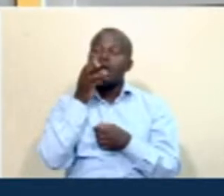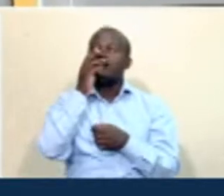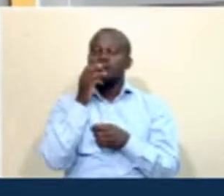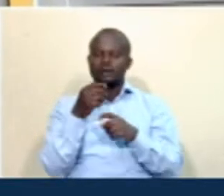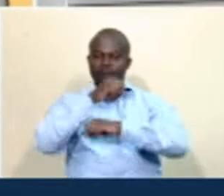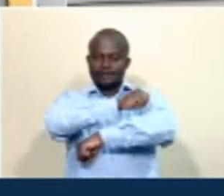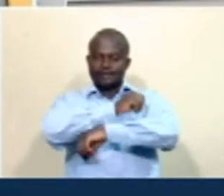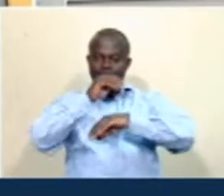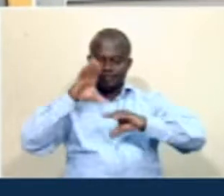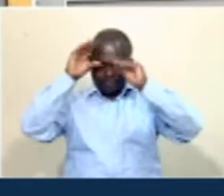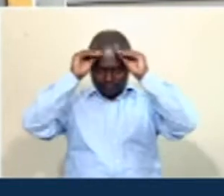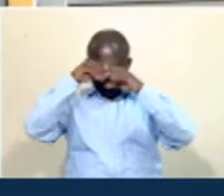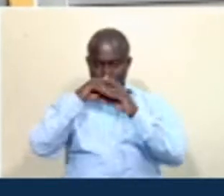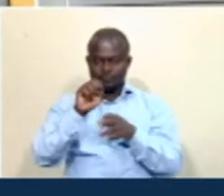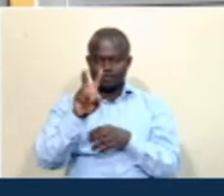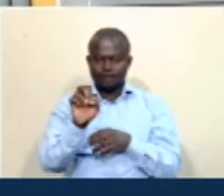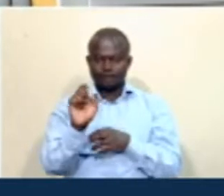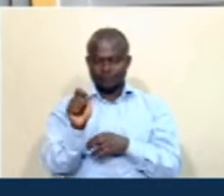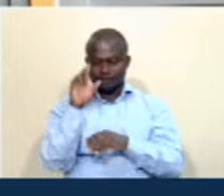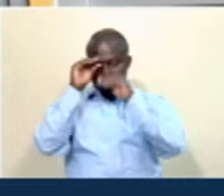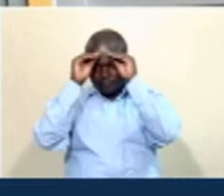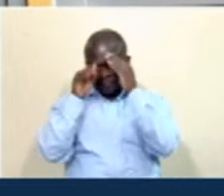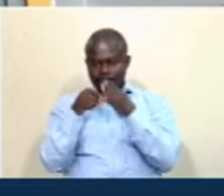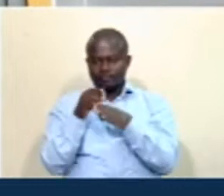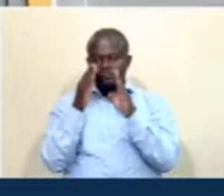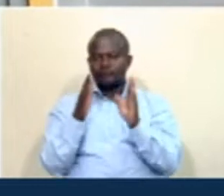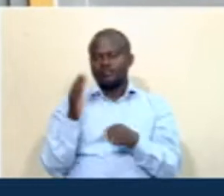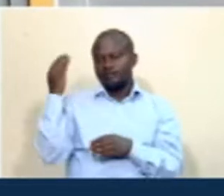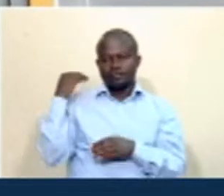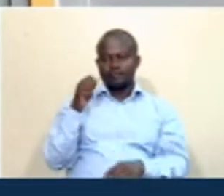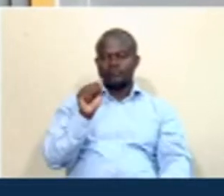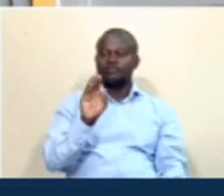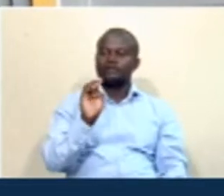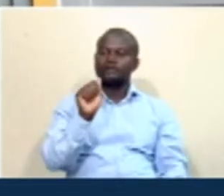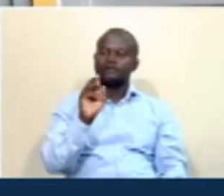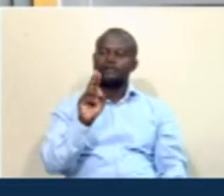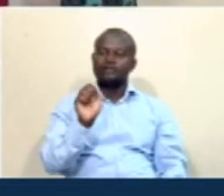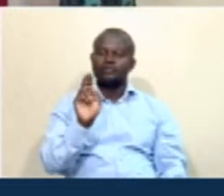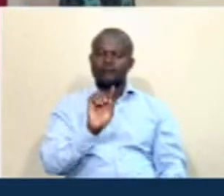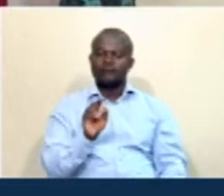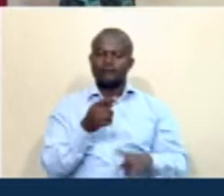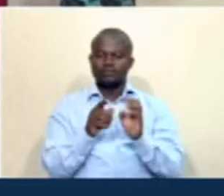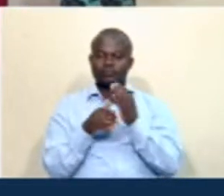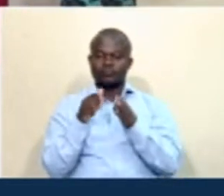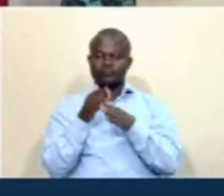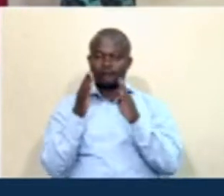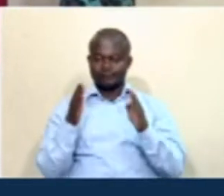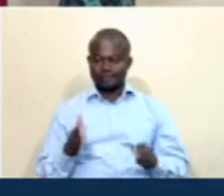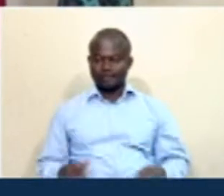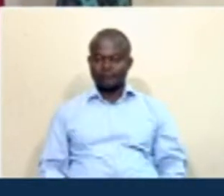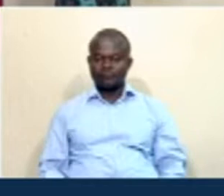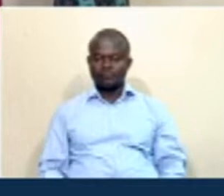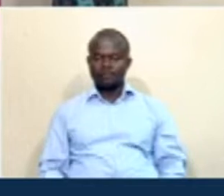abanyeshuri twiga no TVET, twiga construction, twara abafutuzi ariko ubu turabubatse. Ndebye